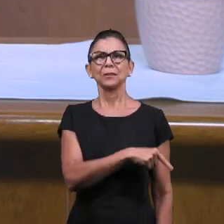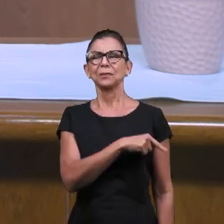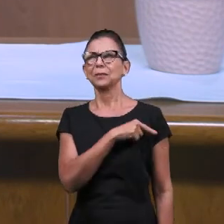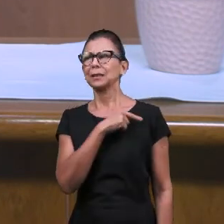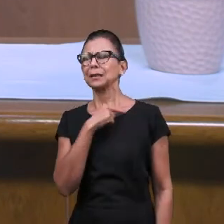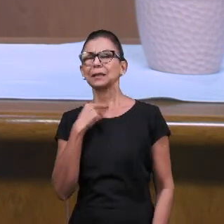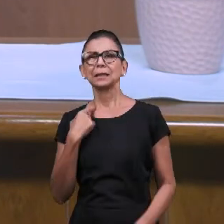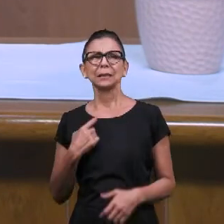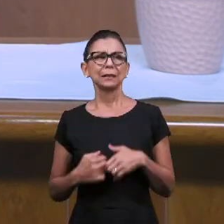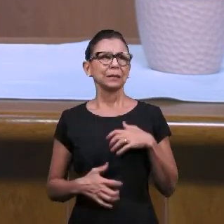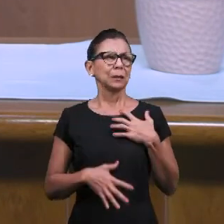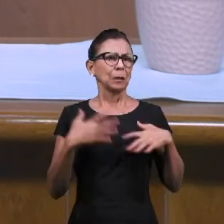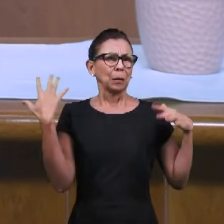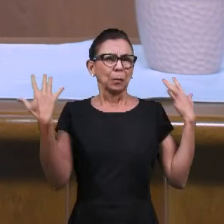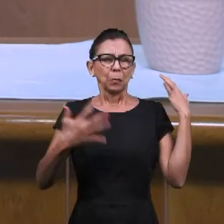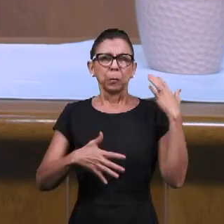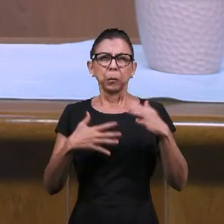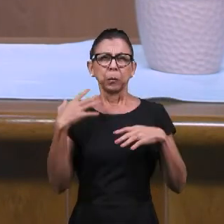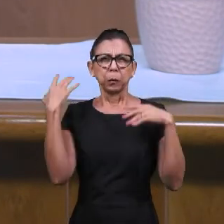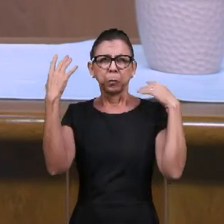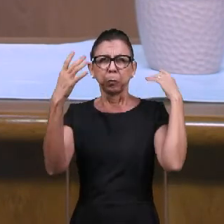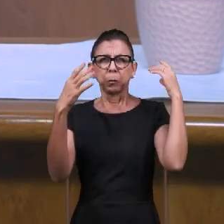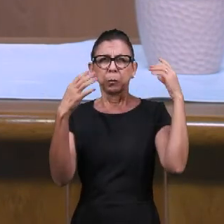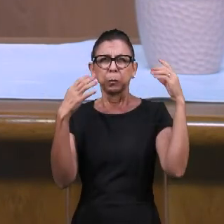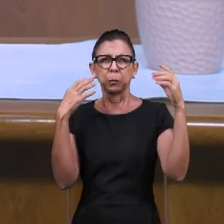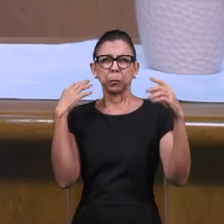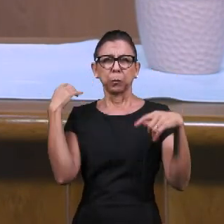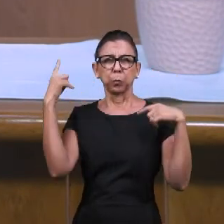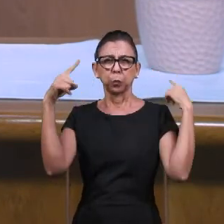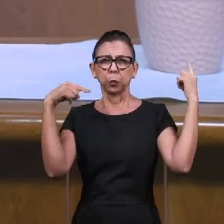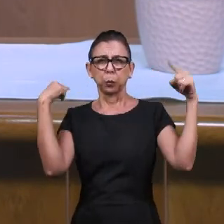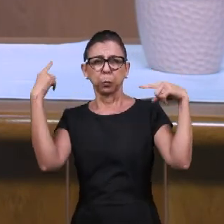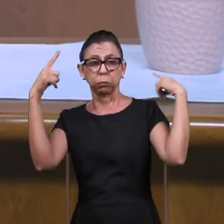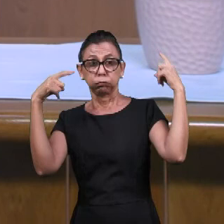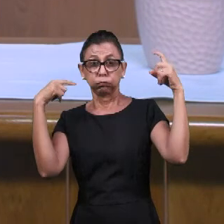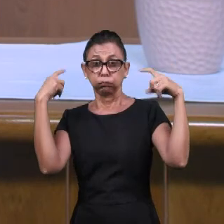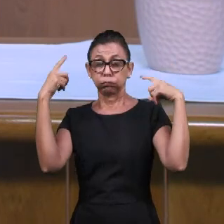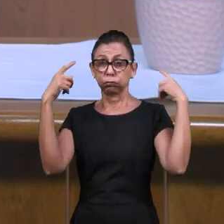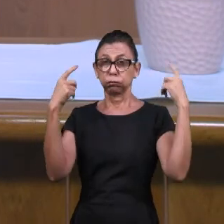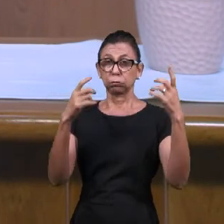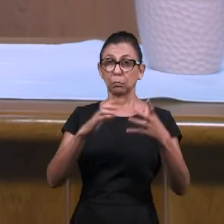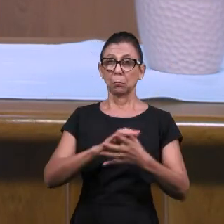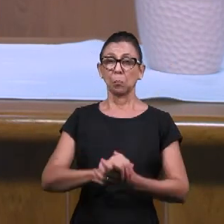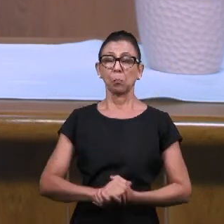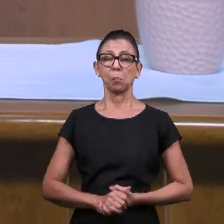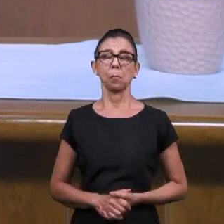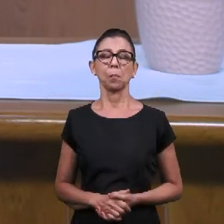суд приходит на жизнь его, и он испугался.